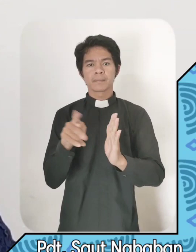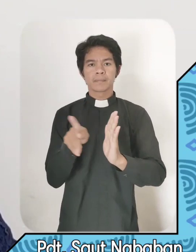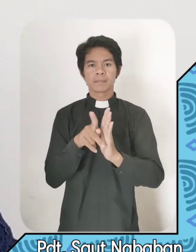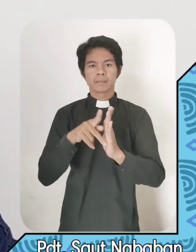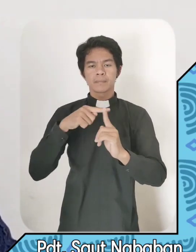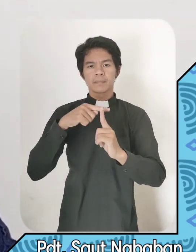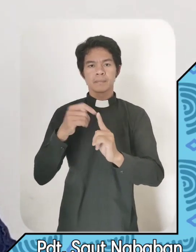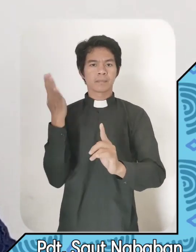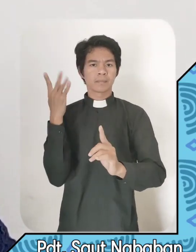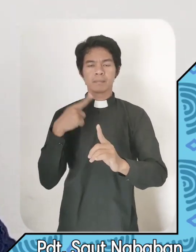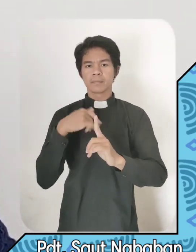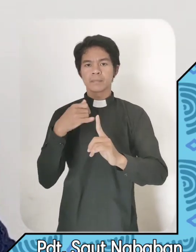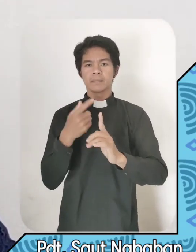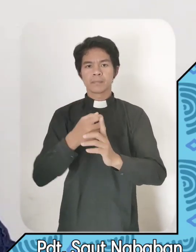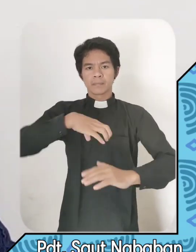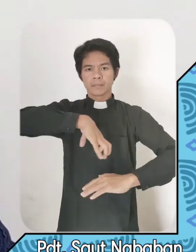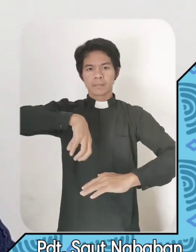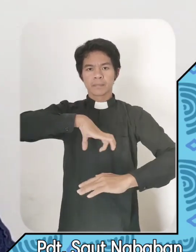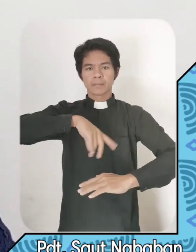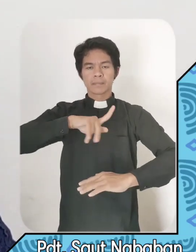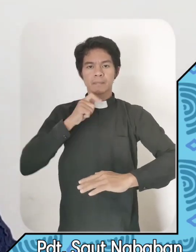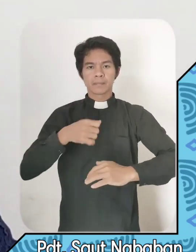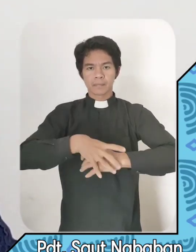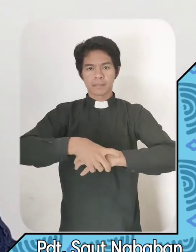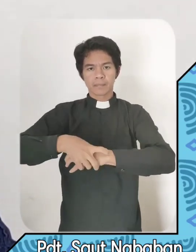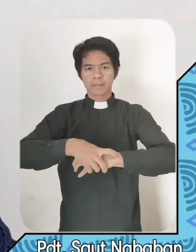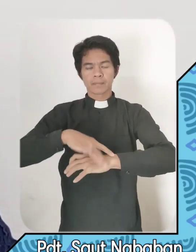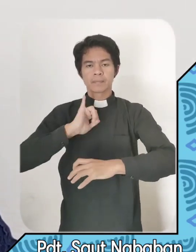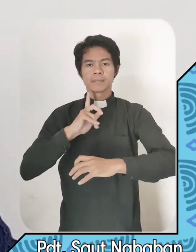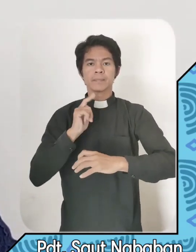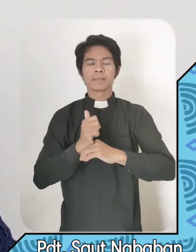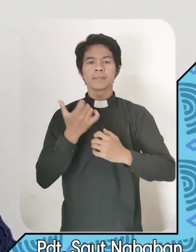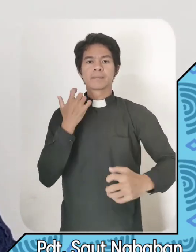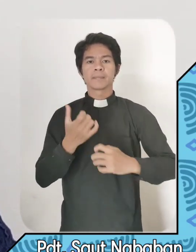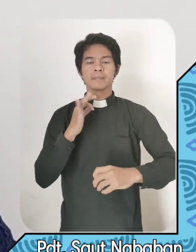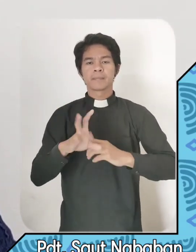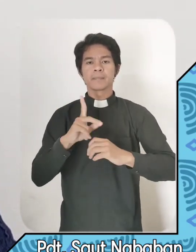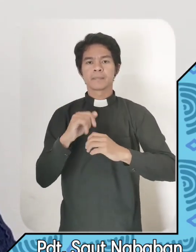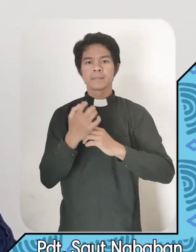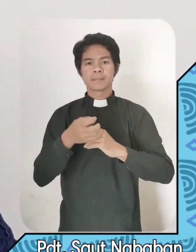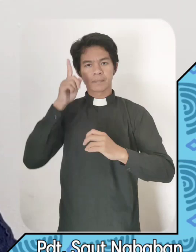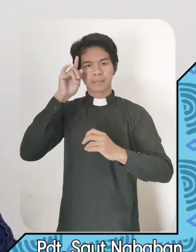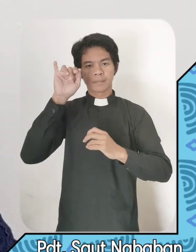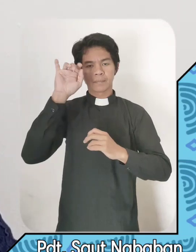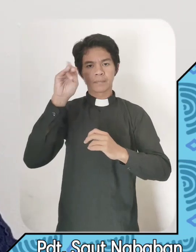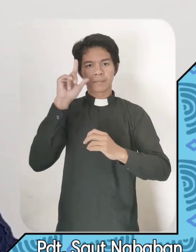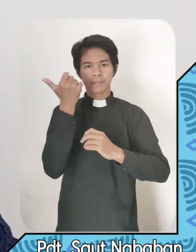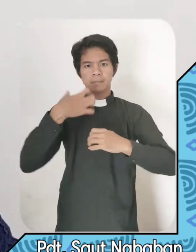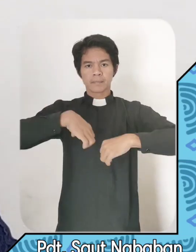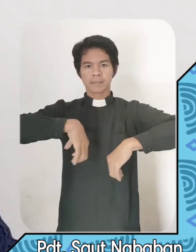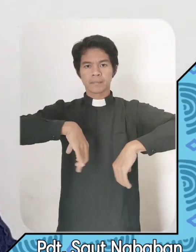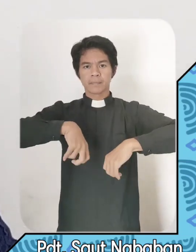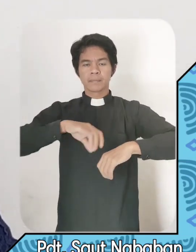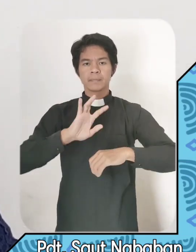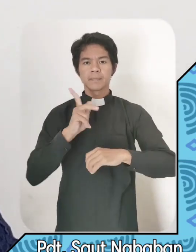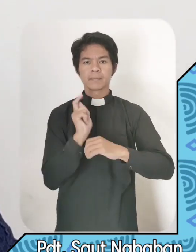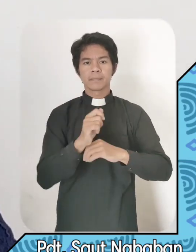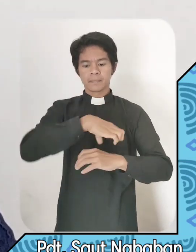kekristenan, kebiasaan berziarah tetap dipelihara, namun dengan pemaknaan yang